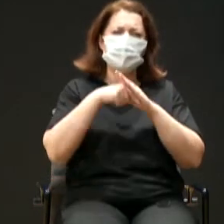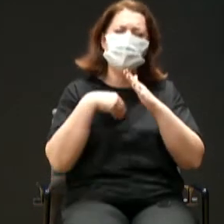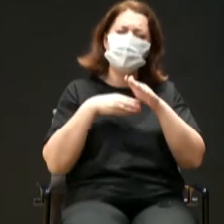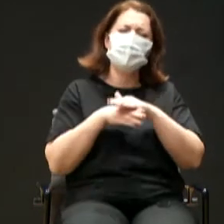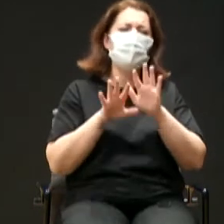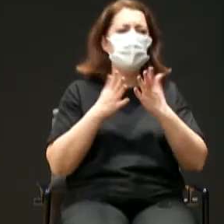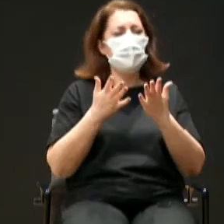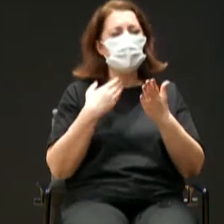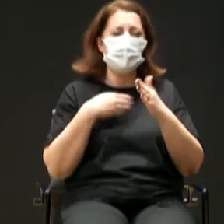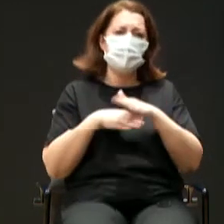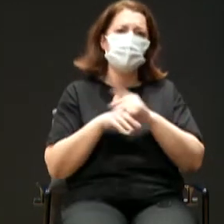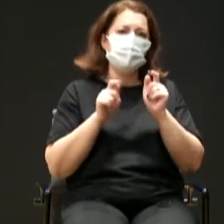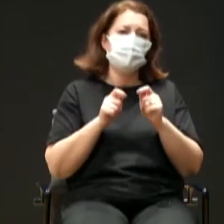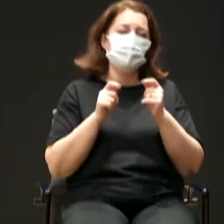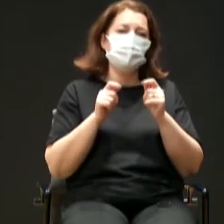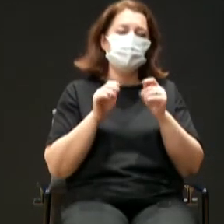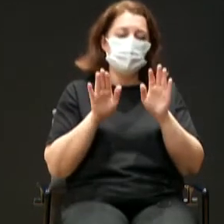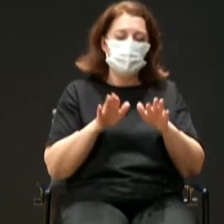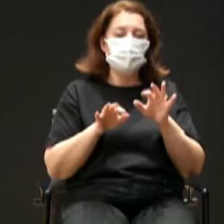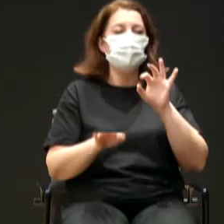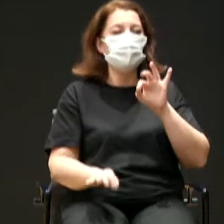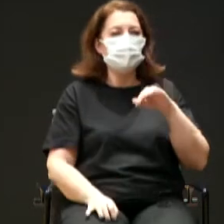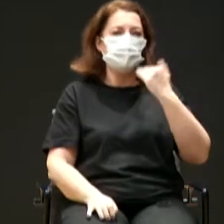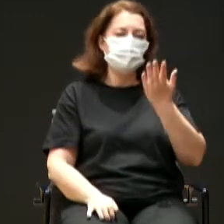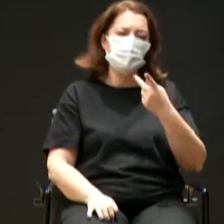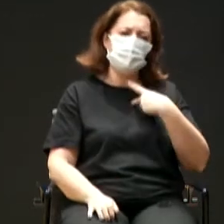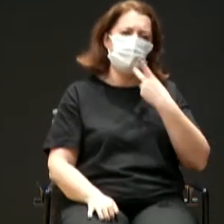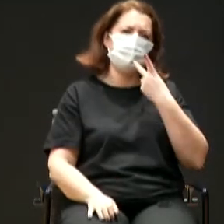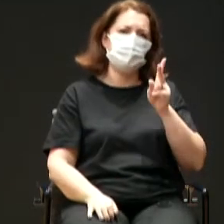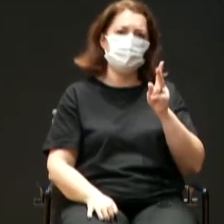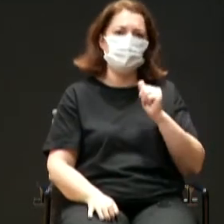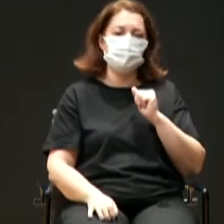ama girmek zorunda bırakıyorsunuz. Bundan sonra biz de ifade edeceğiz.